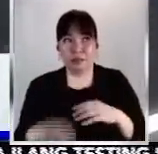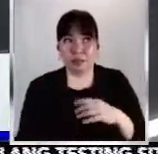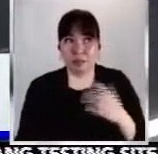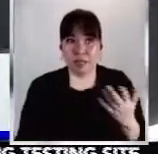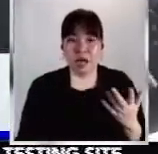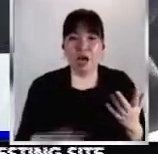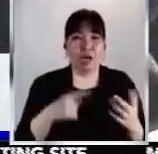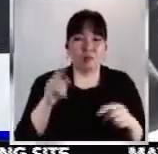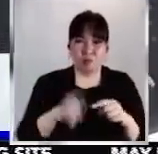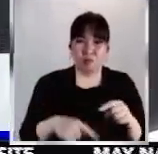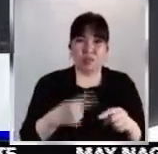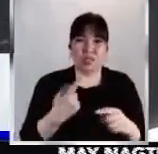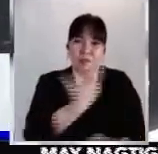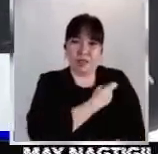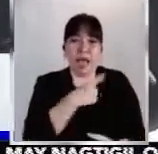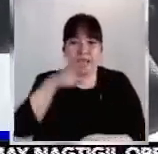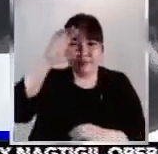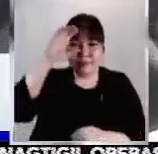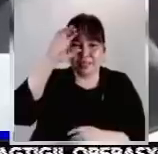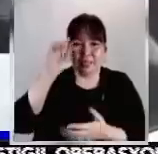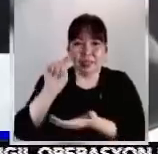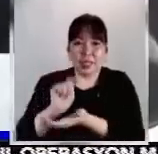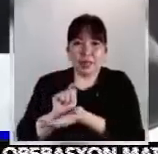pwedeng vaksinan muna. Cancer therapy po. Kailangan yun.